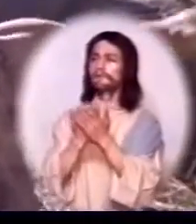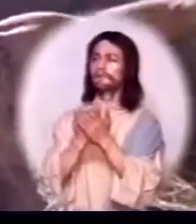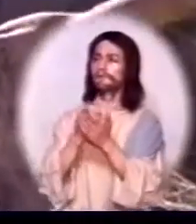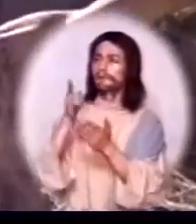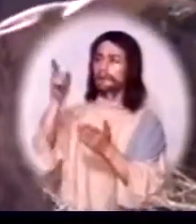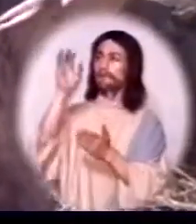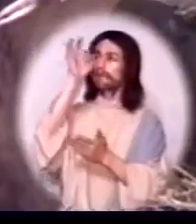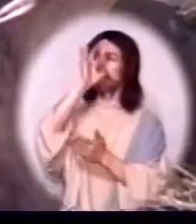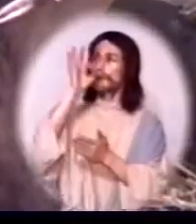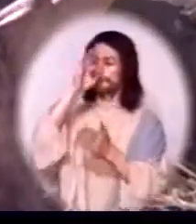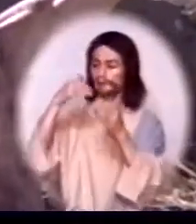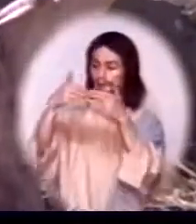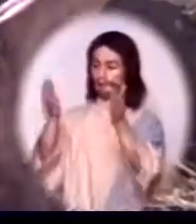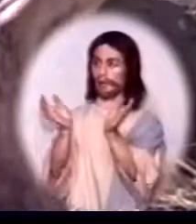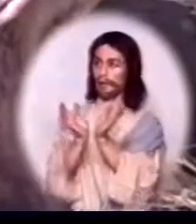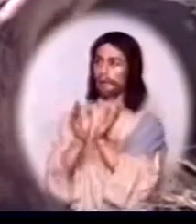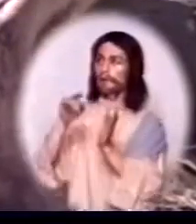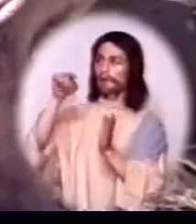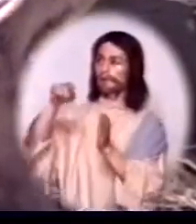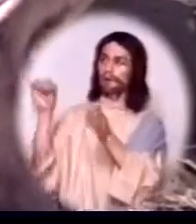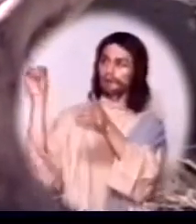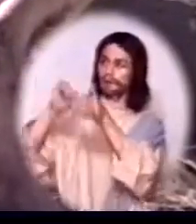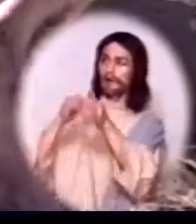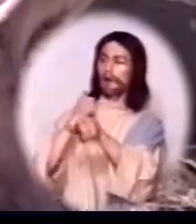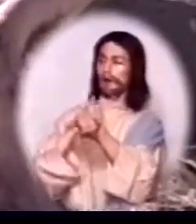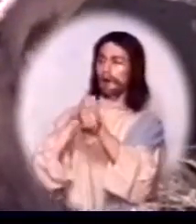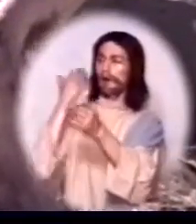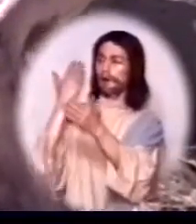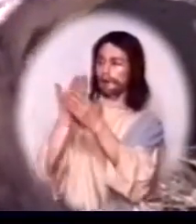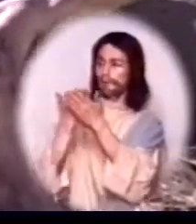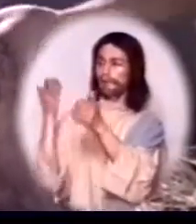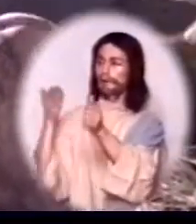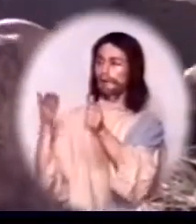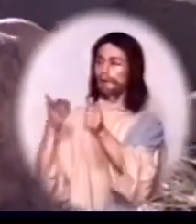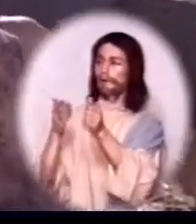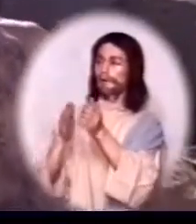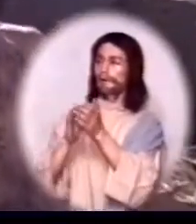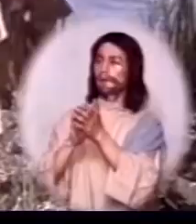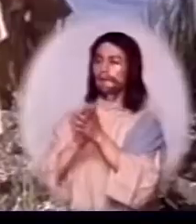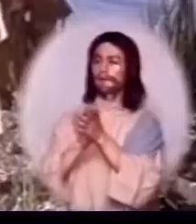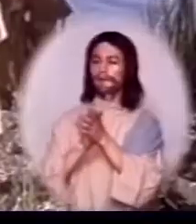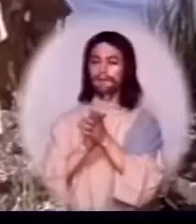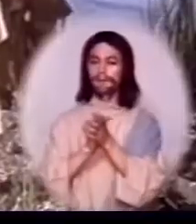마시고 대지대 들어가게 하옵소서.